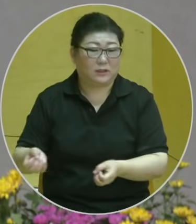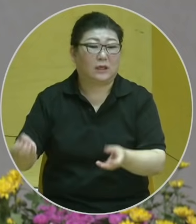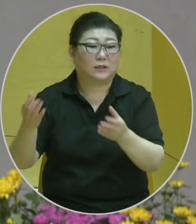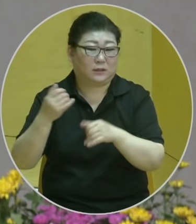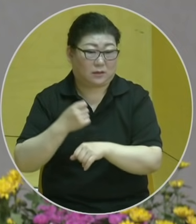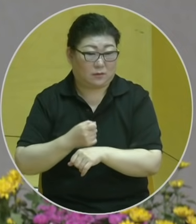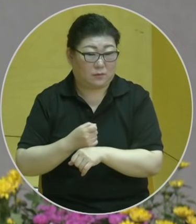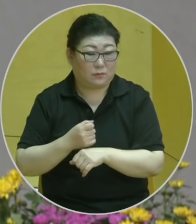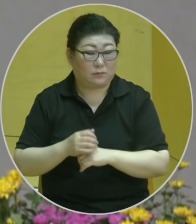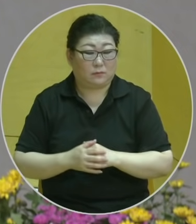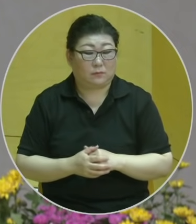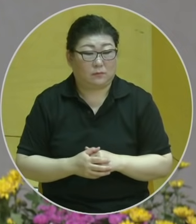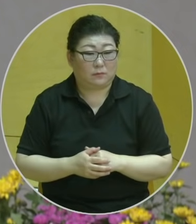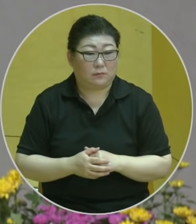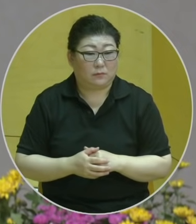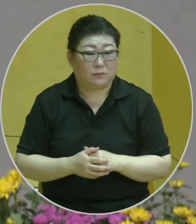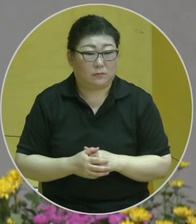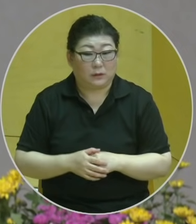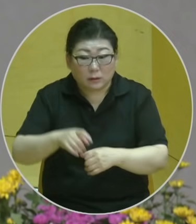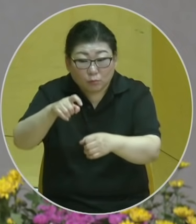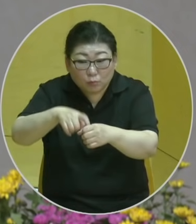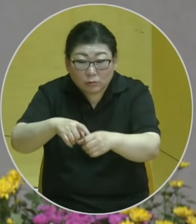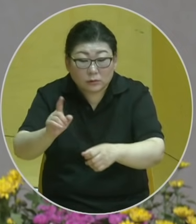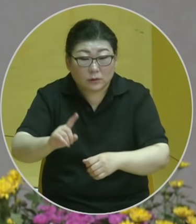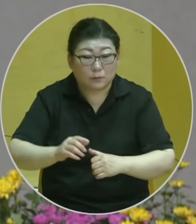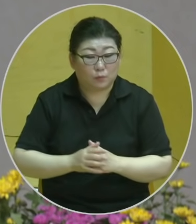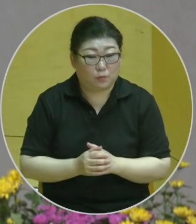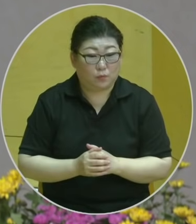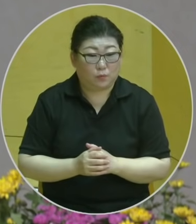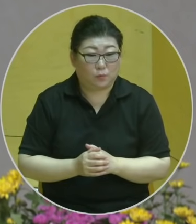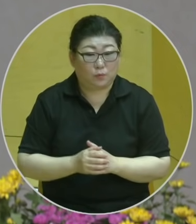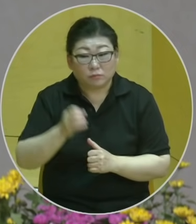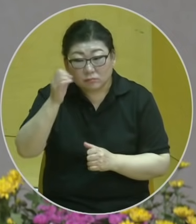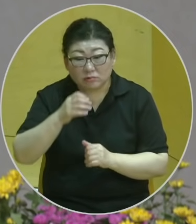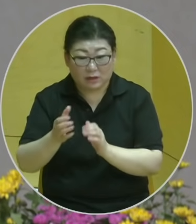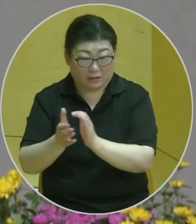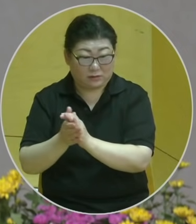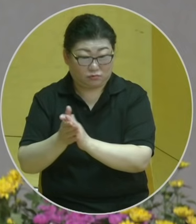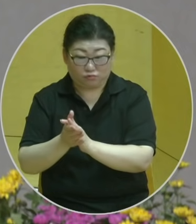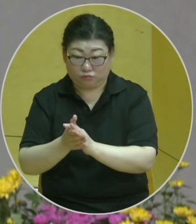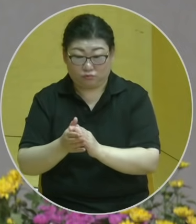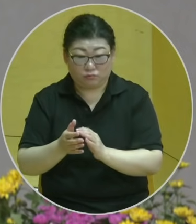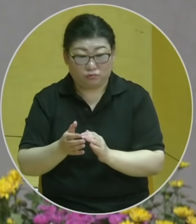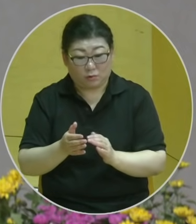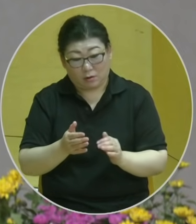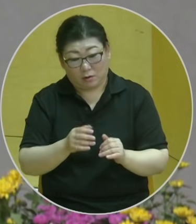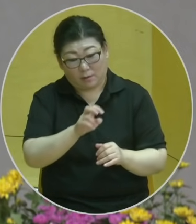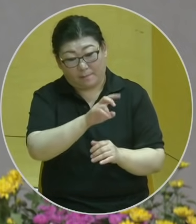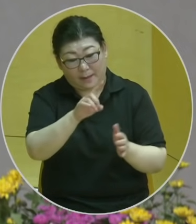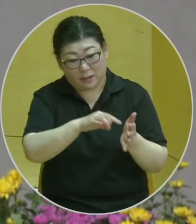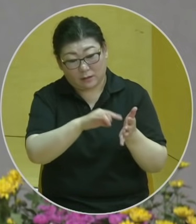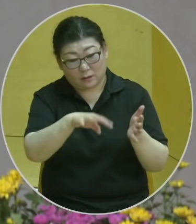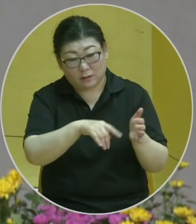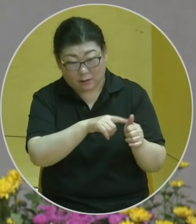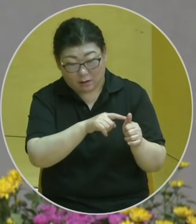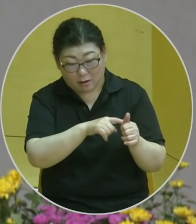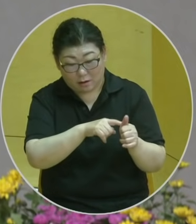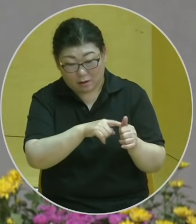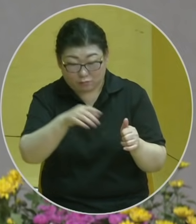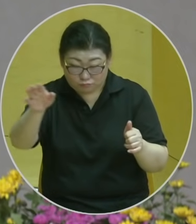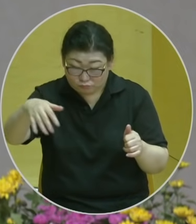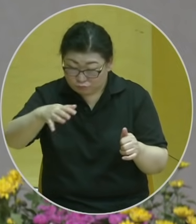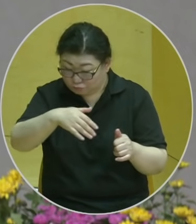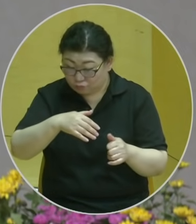거죠. 근데 그 목적이 있었어요. 친구들은 그냥 세리가 마태가 잔치를 여니까 왔을지 모르지만 이